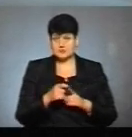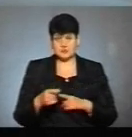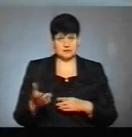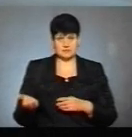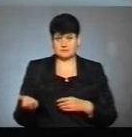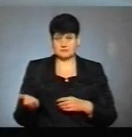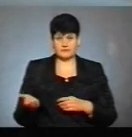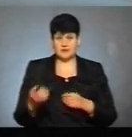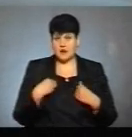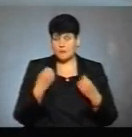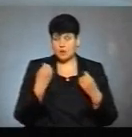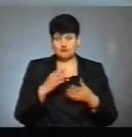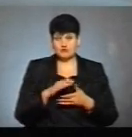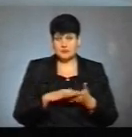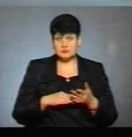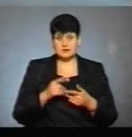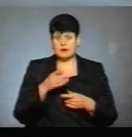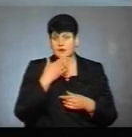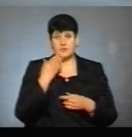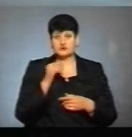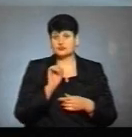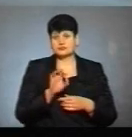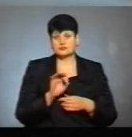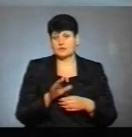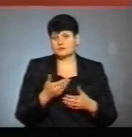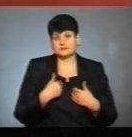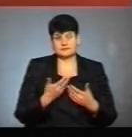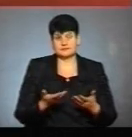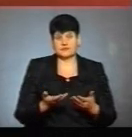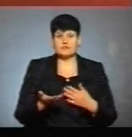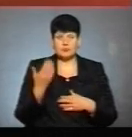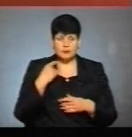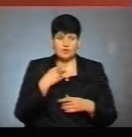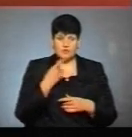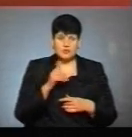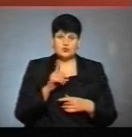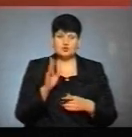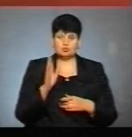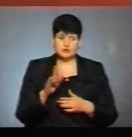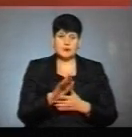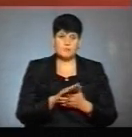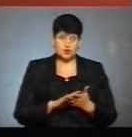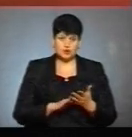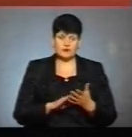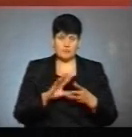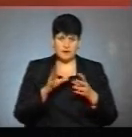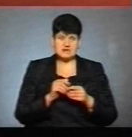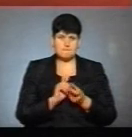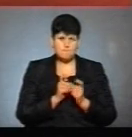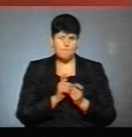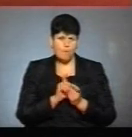я просто далі, ну, по цьому нема що коментувати, мені отак. Ви попередньо зазначали про те, що будете продовжувати, в принципі,